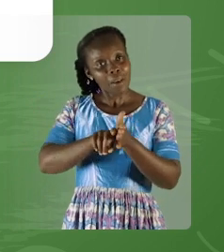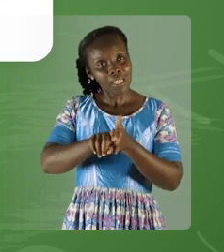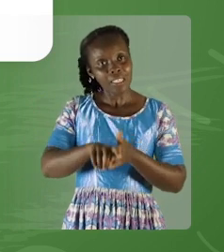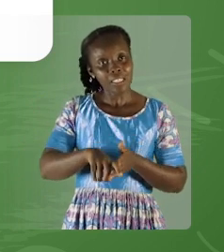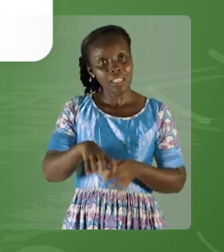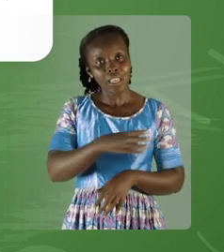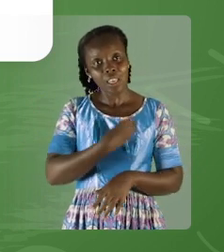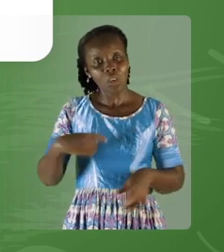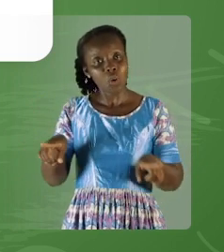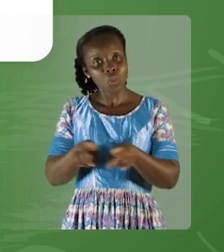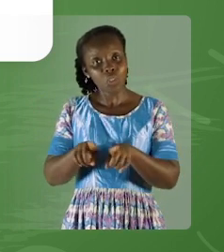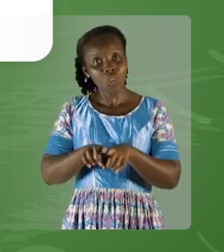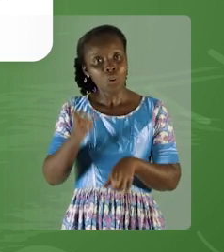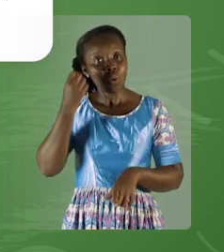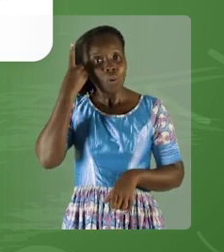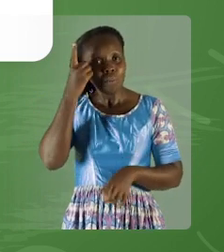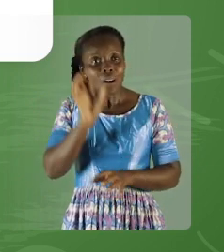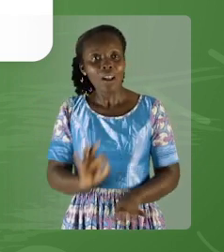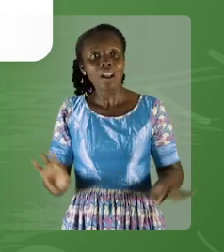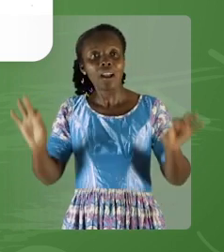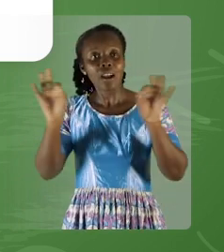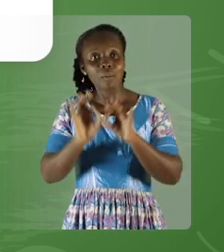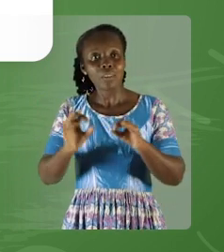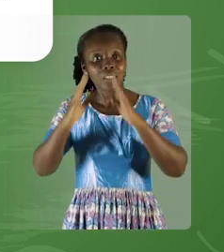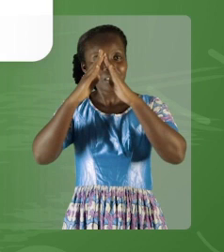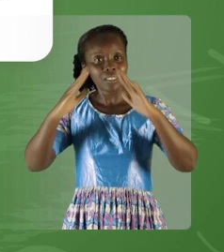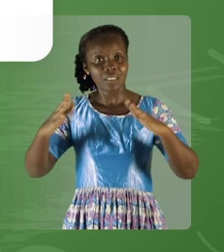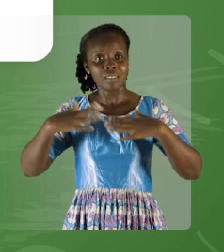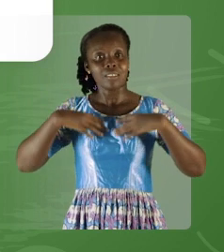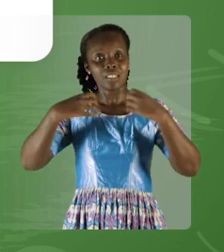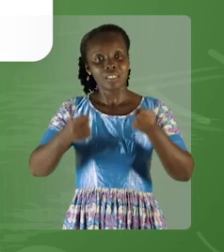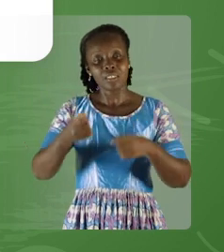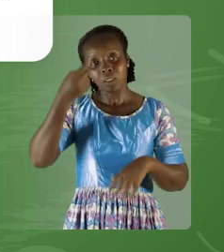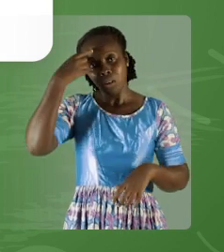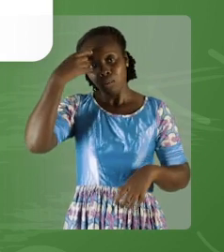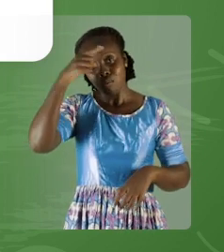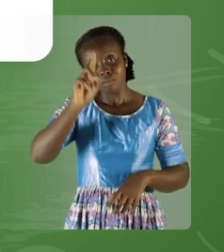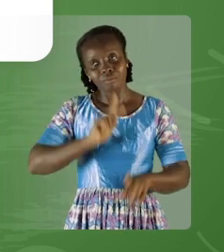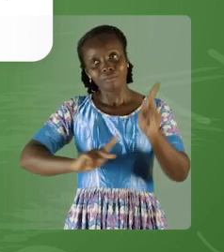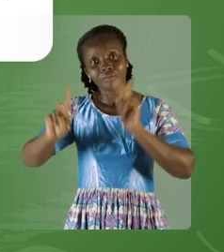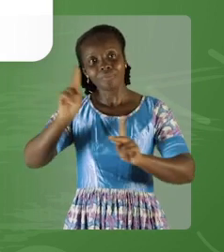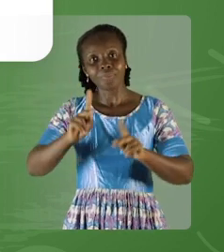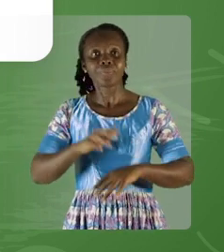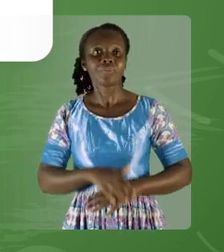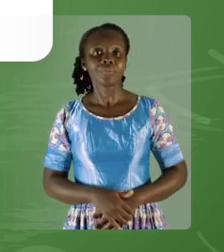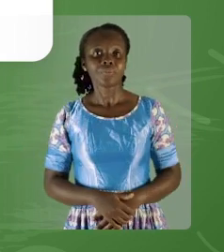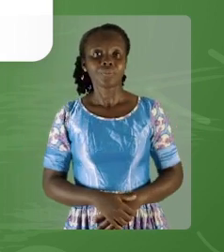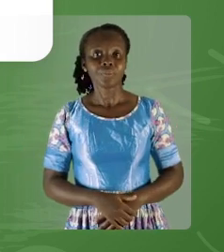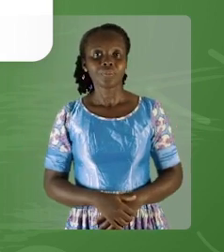parasitaires et de comprendre l'importance des centres de santé pour les